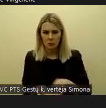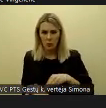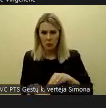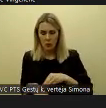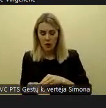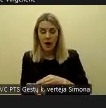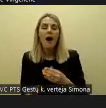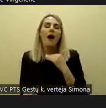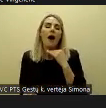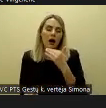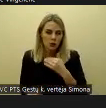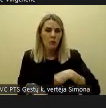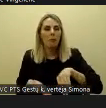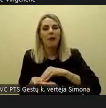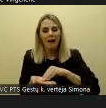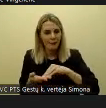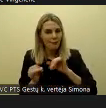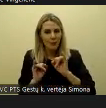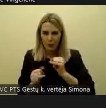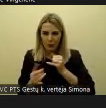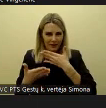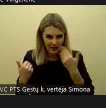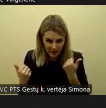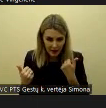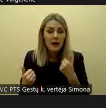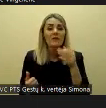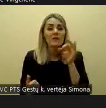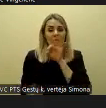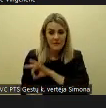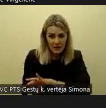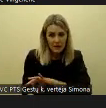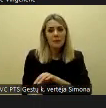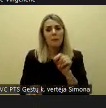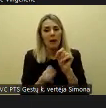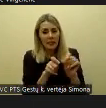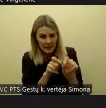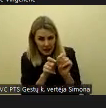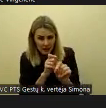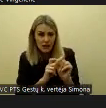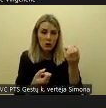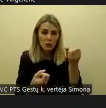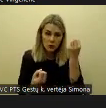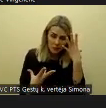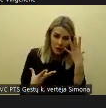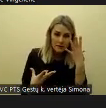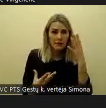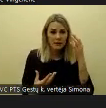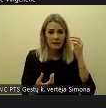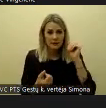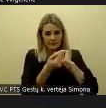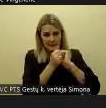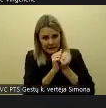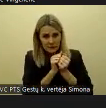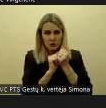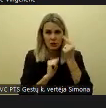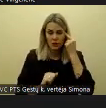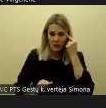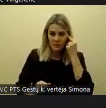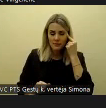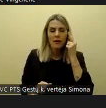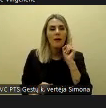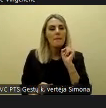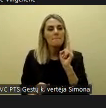nėra blogas dalykas ir įgūdžius visiškai verta patikrinti ir juos sustiprinti ir pasižiūrėti